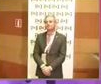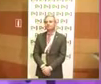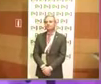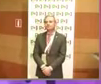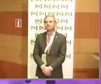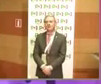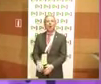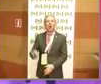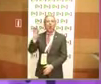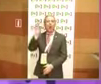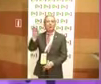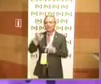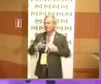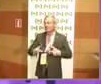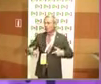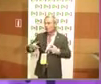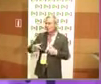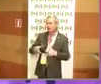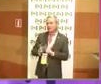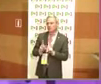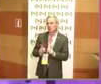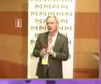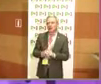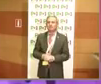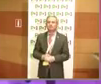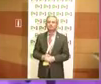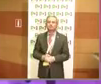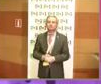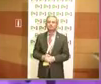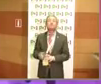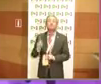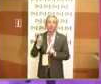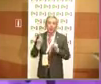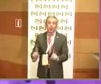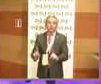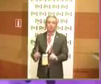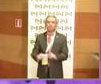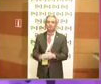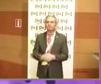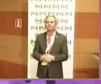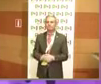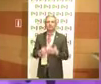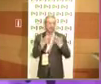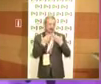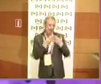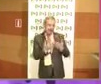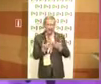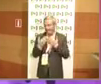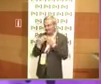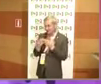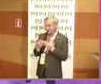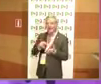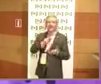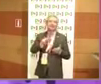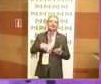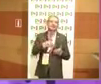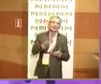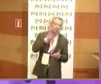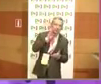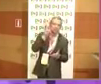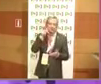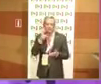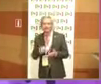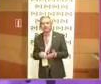L'obiettivo del Congresso è innanzitutto questo. Grazie dunque alle scritte, agli iscritti che in